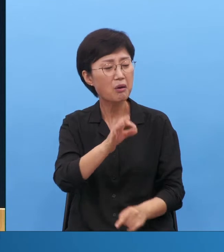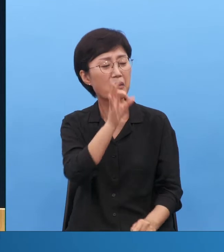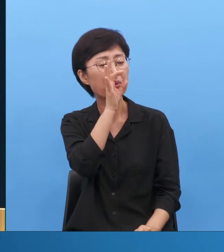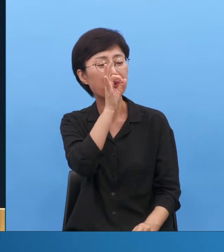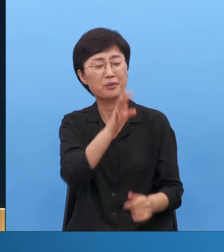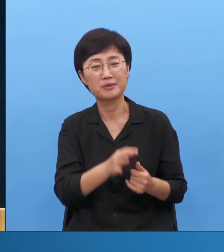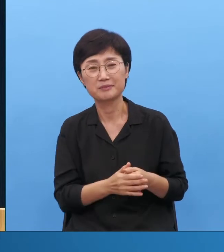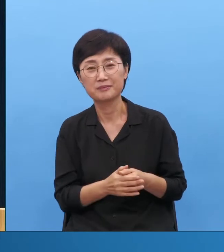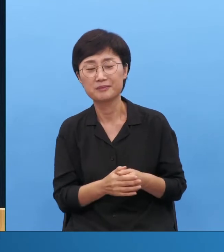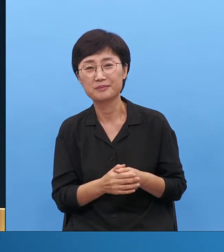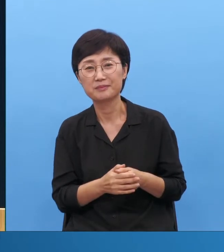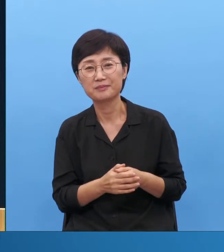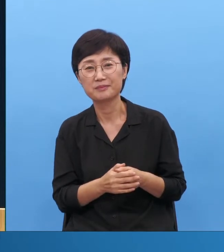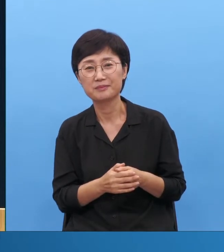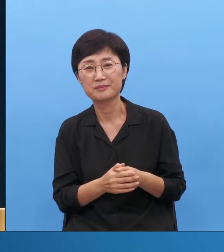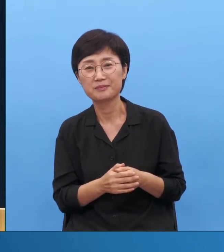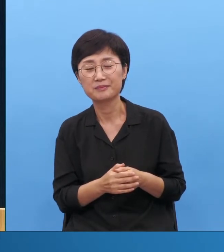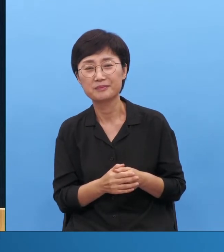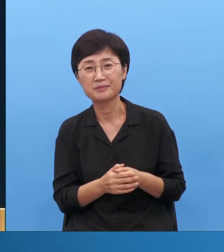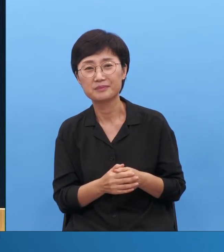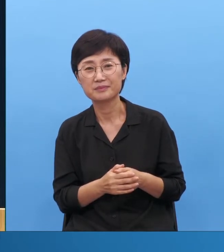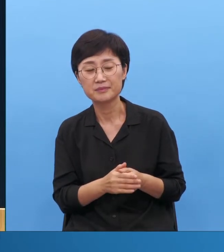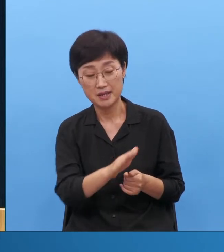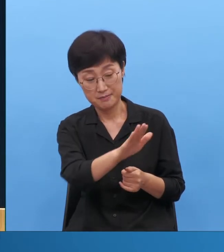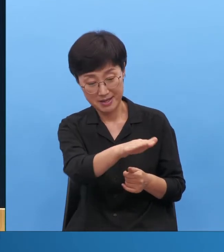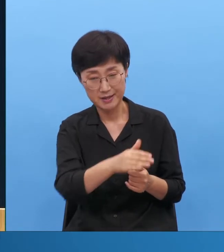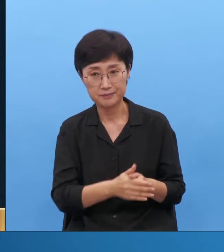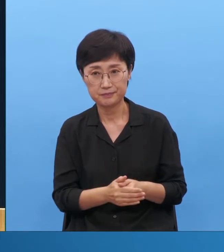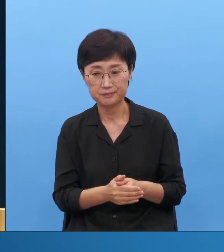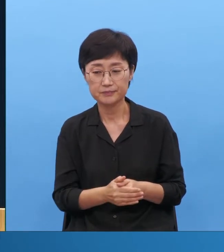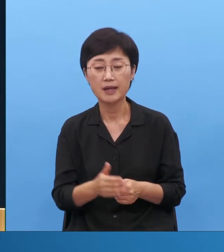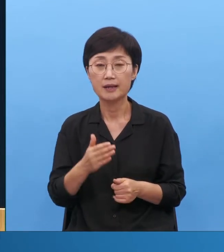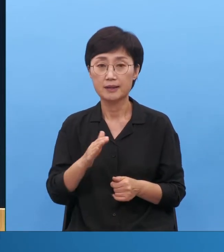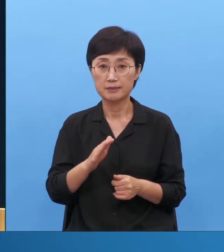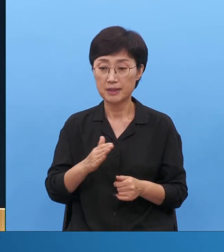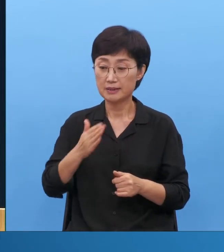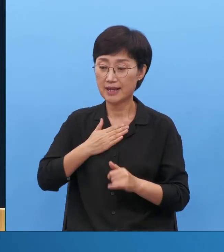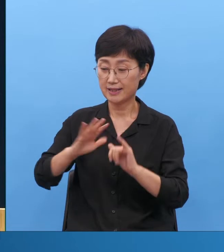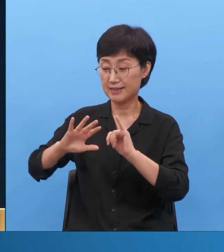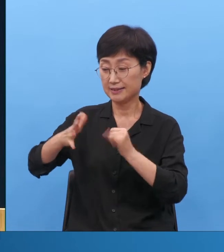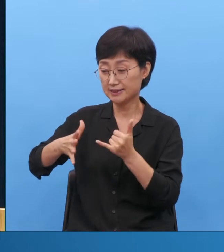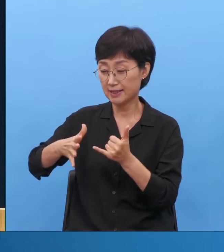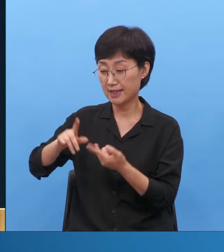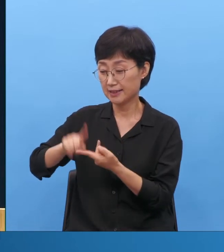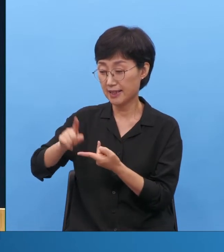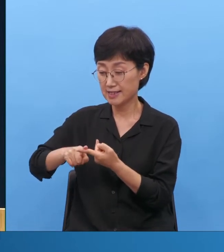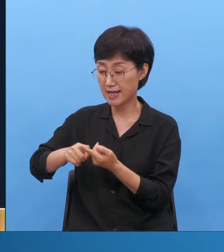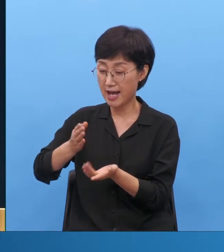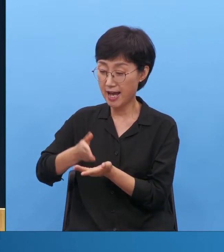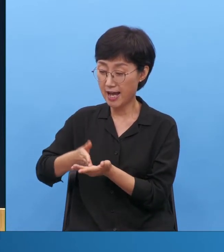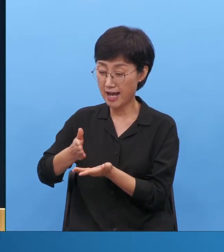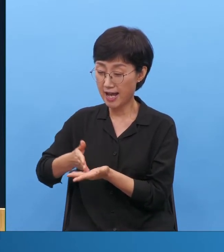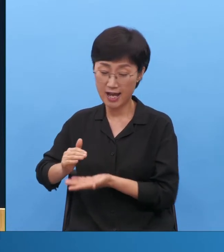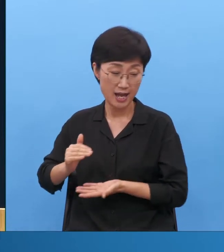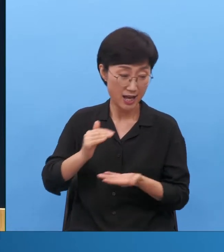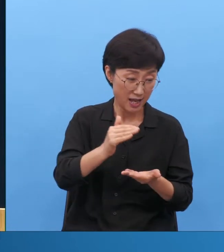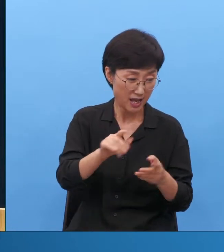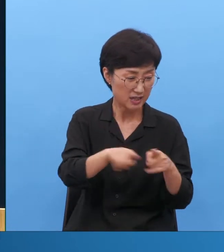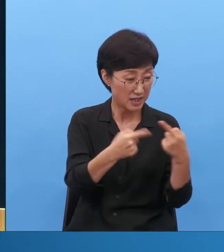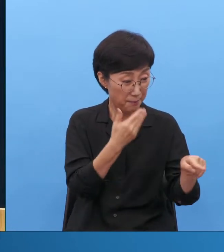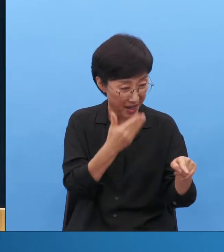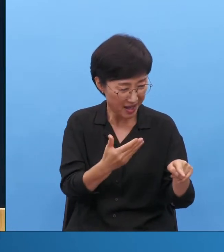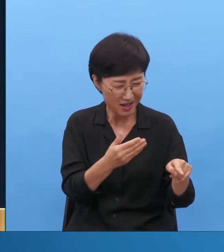could you enter into the kingdom of God that way? 내가 세상 것 다 얘기하면 네가 알아듣겠냐? He says, if I speak of all the things of the world,